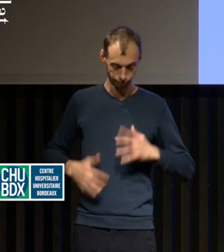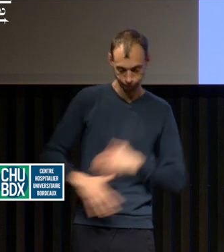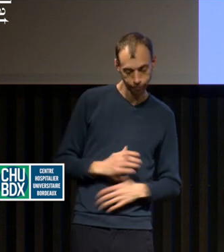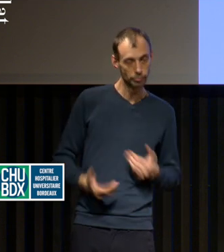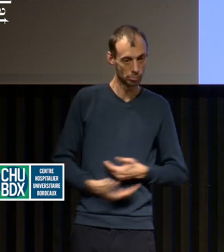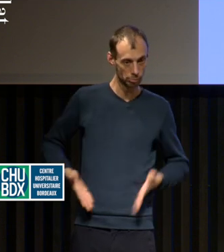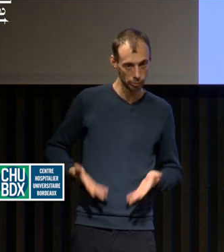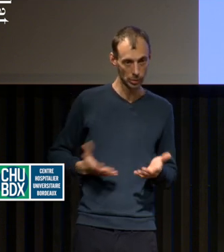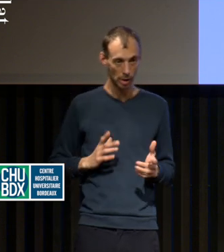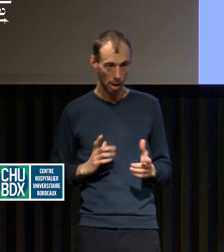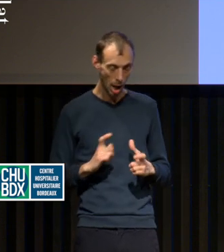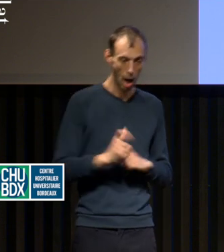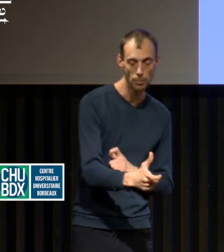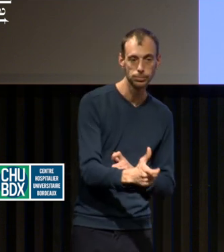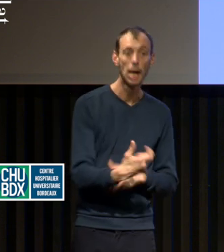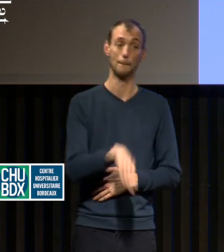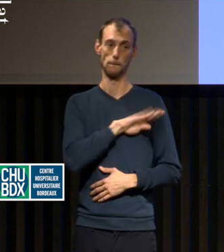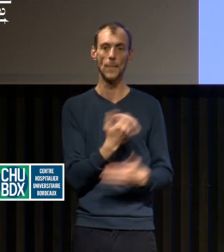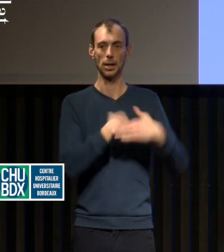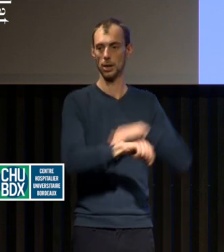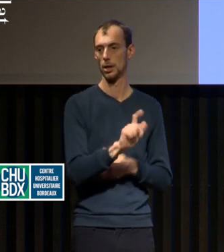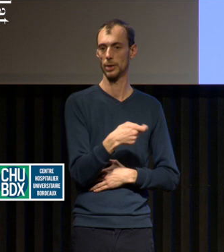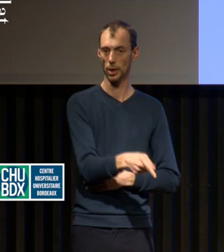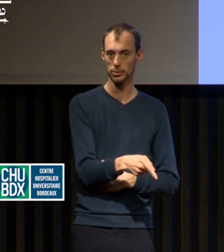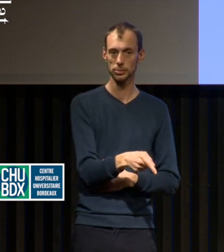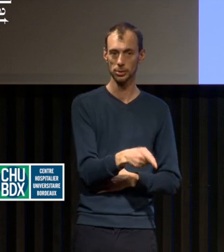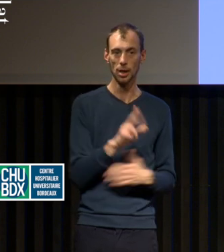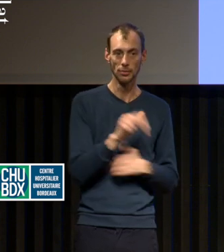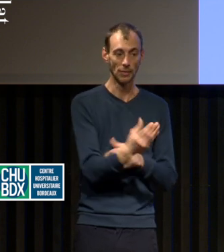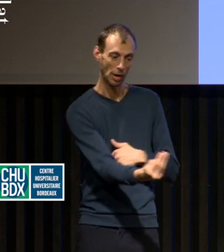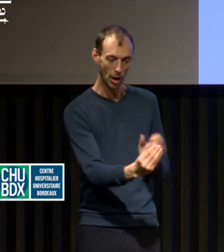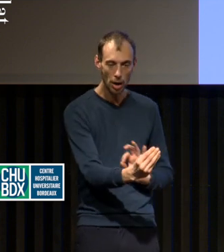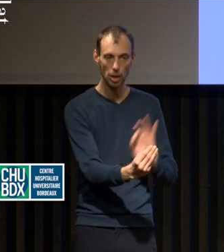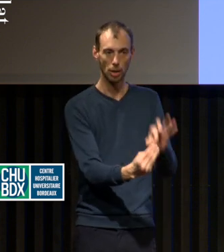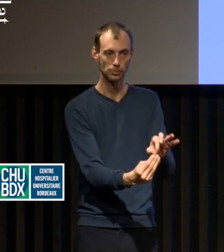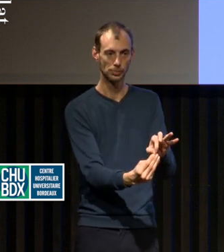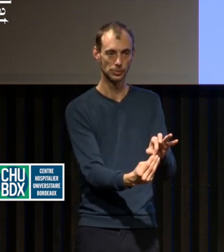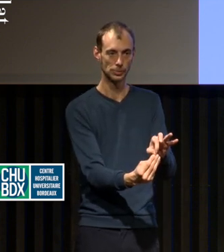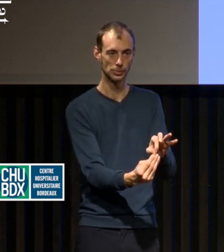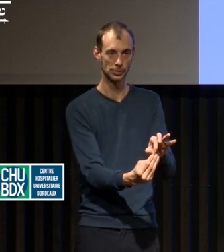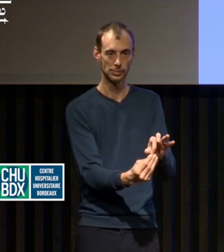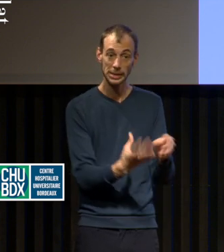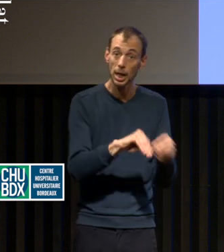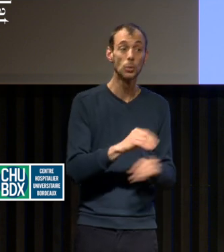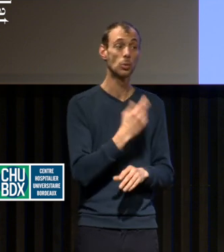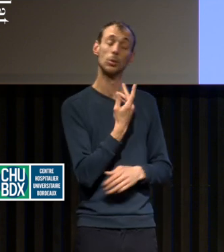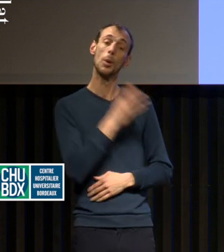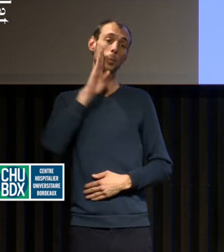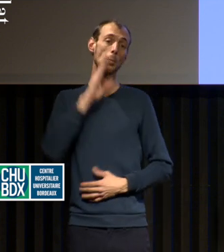c'est le microbiote de la filière génitale de sa mère, qui n'est pas n'importe quel microbiote, qui est le meilleur qui soit pour cet